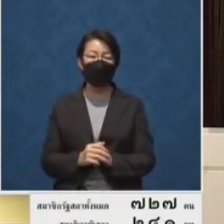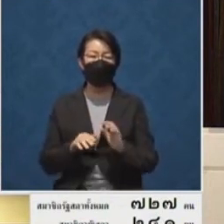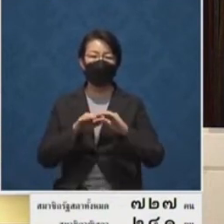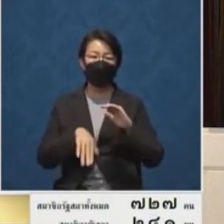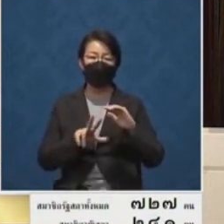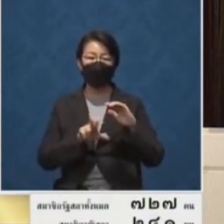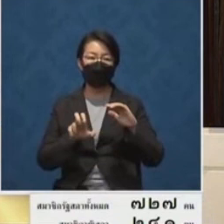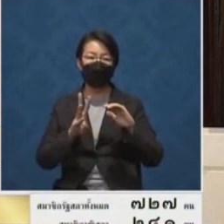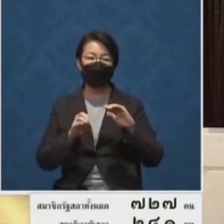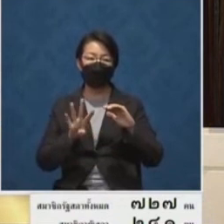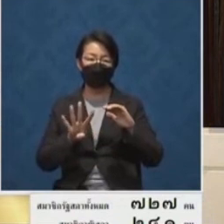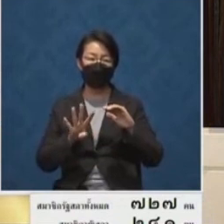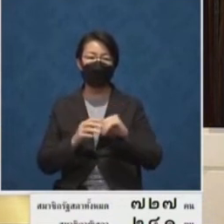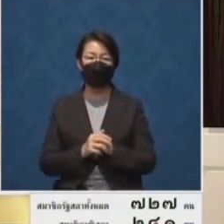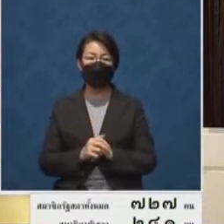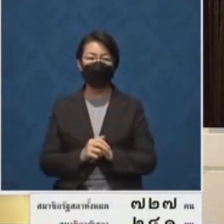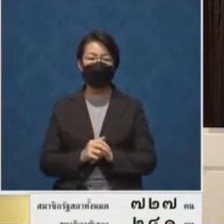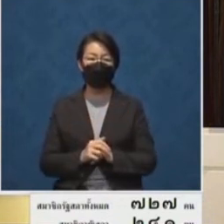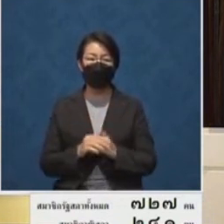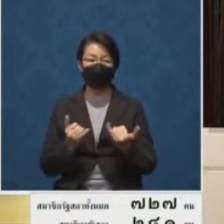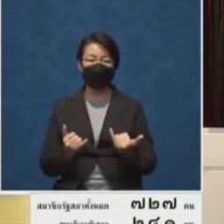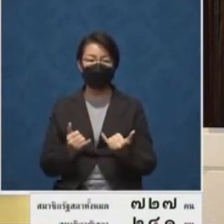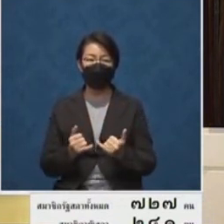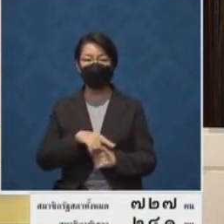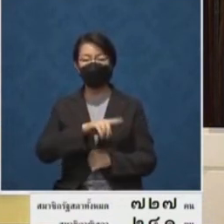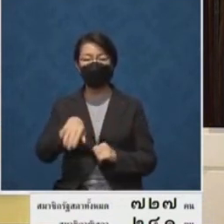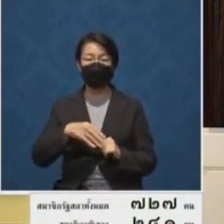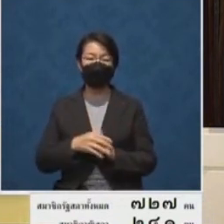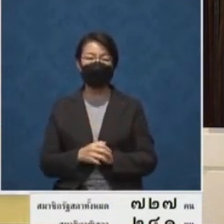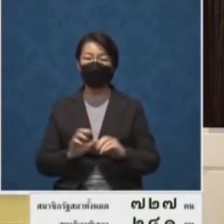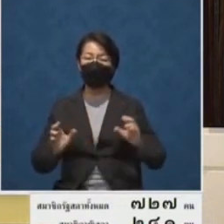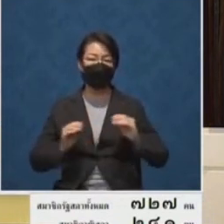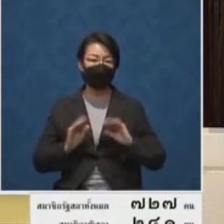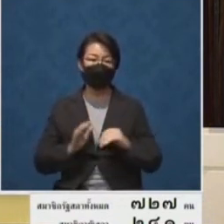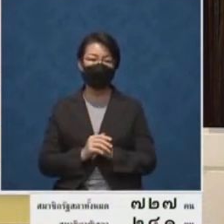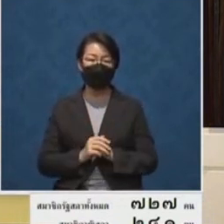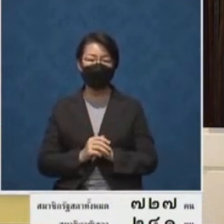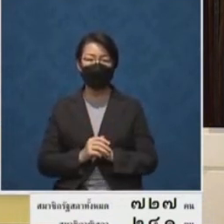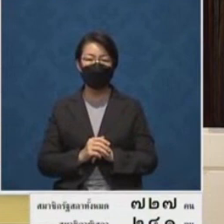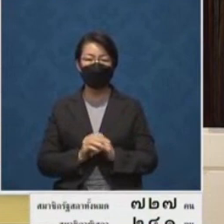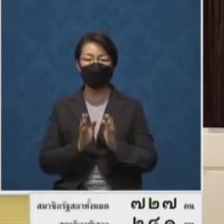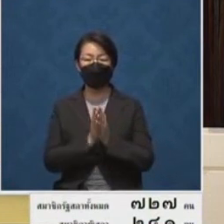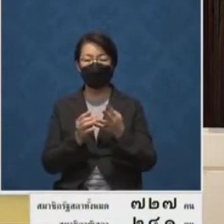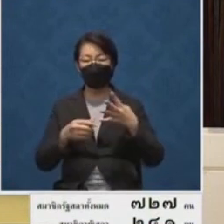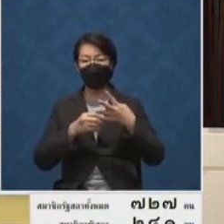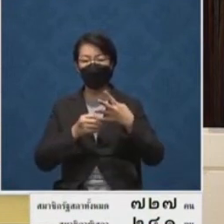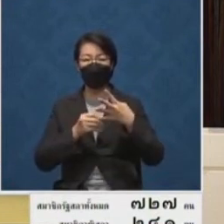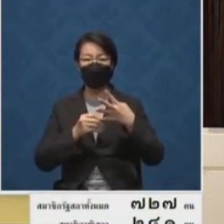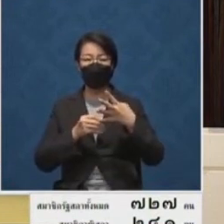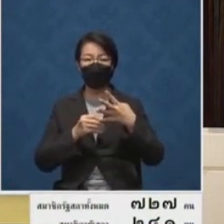ชิกทั้งหมดเท่าที่มีอยู่ของทั้งสองสภาคือน้อยกว่า364คะแนนดังนั้นเป็นอันว่าที่ประ